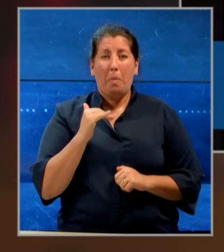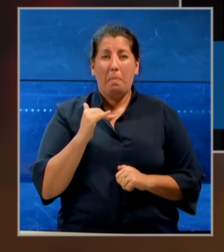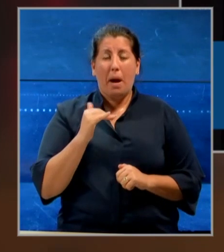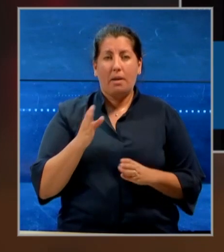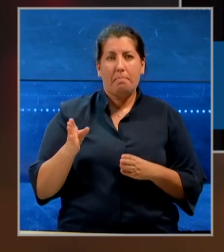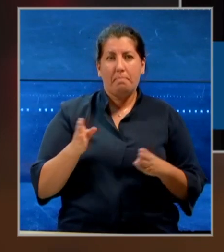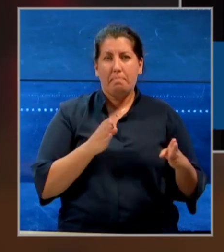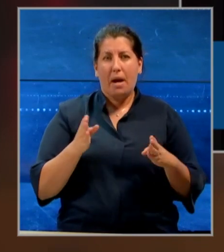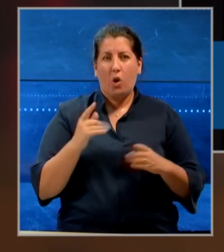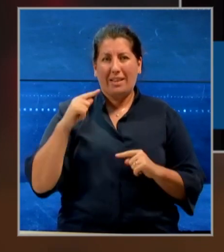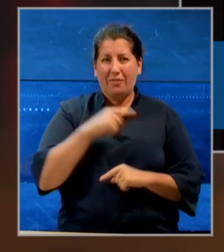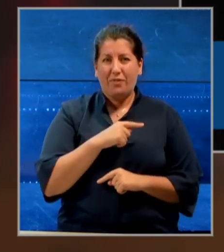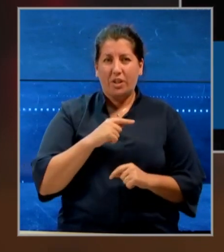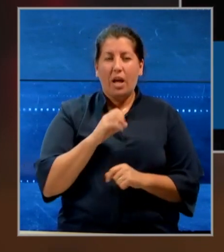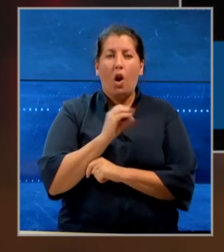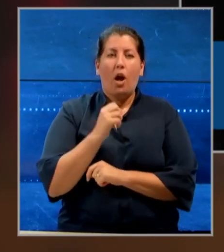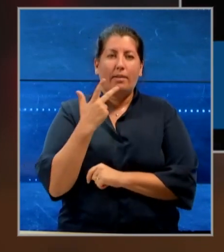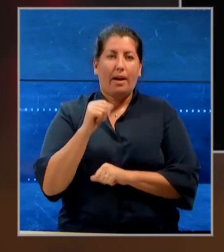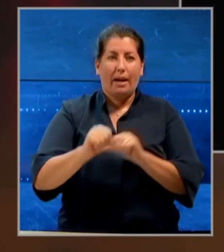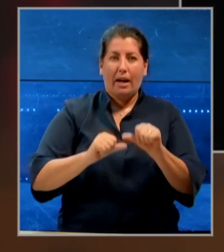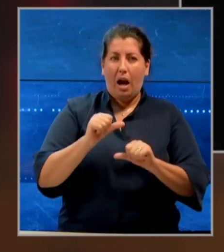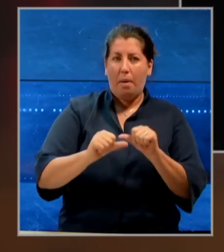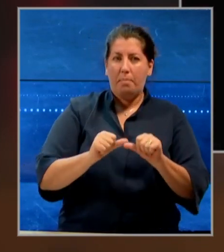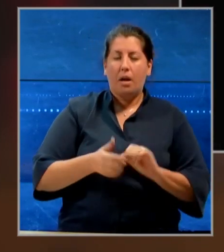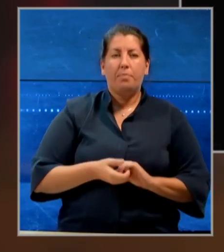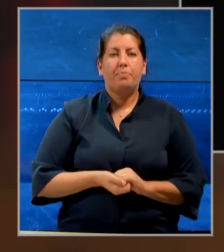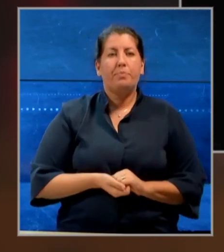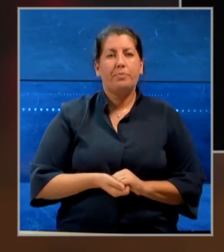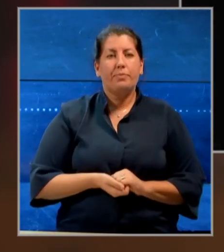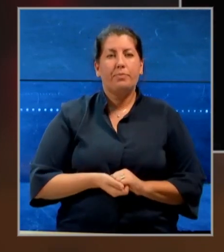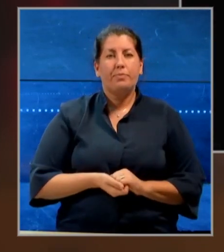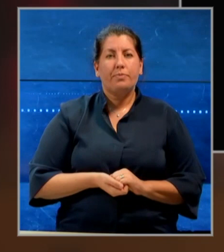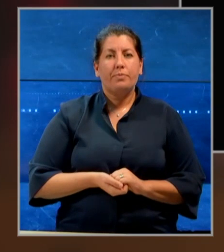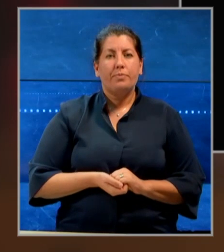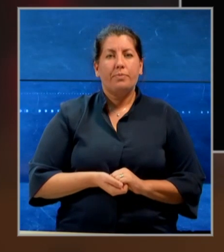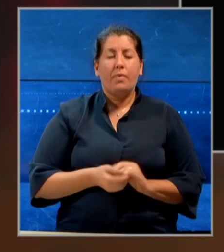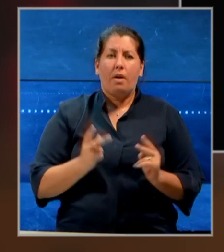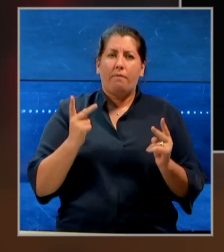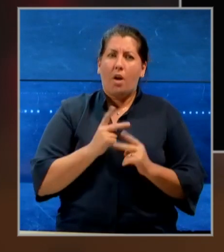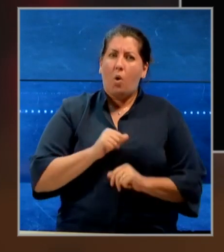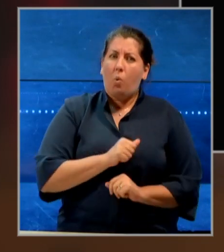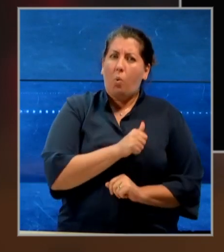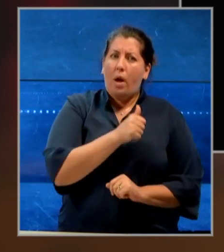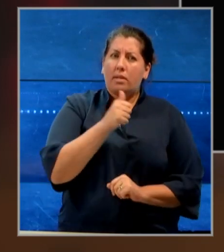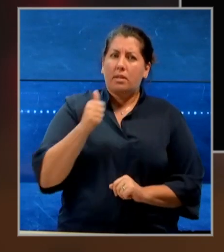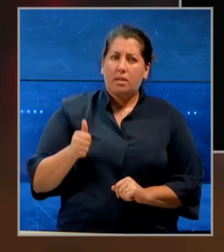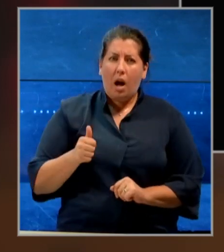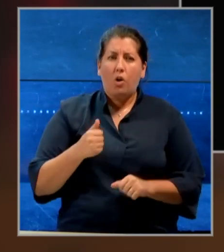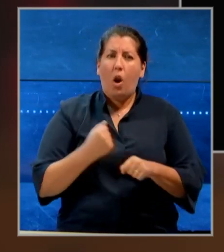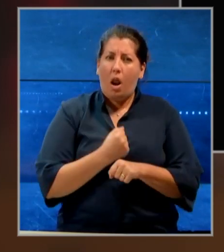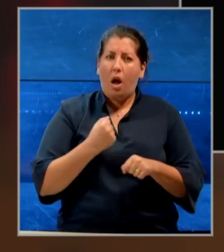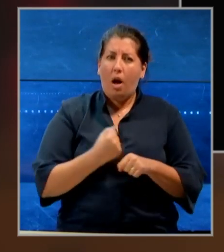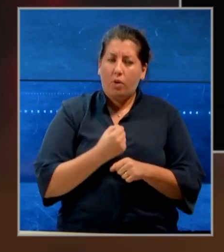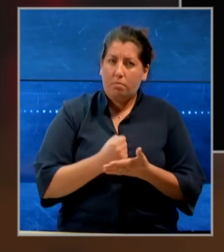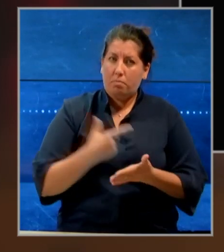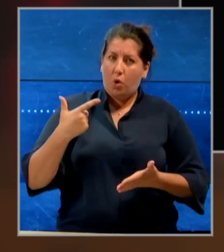il cambio di 3 allenatori? Diciamo che quest'anno si prospettava un lavoro importante nella nuova costruzione